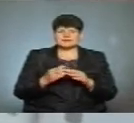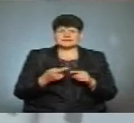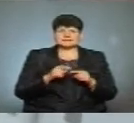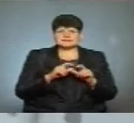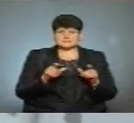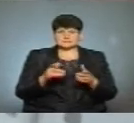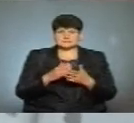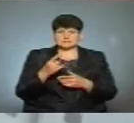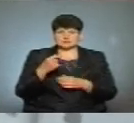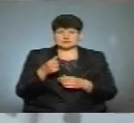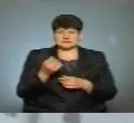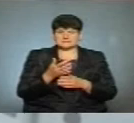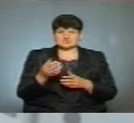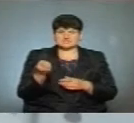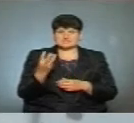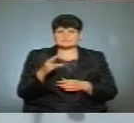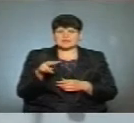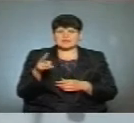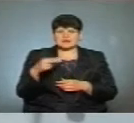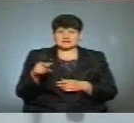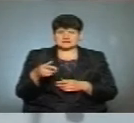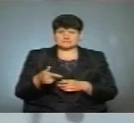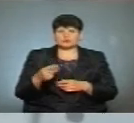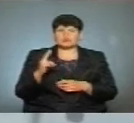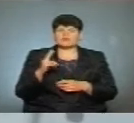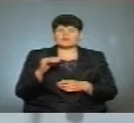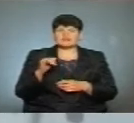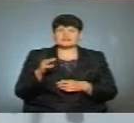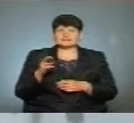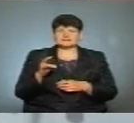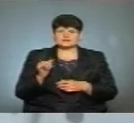рік складає понад 13 мільярдів. У квітні